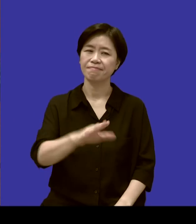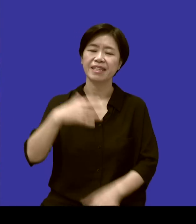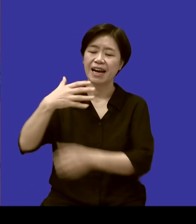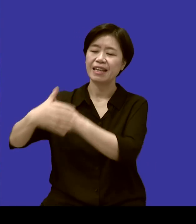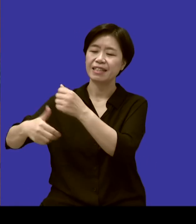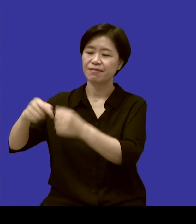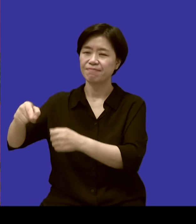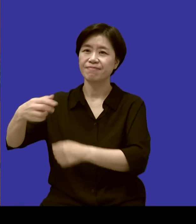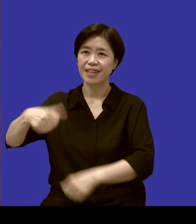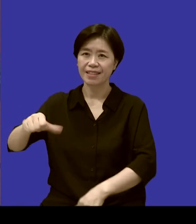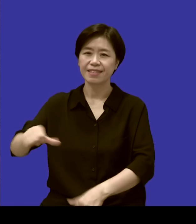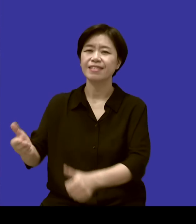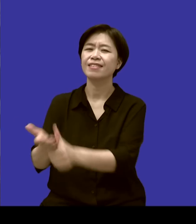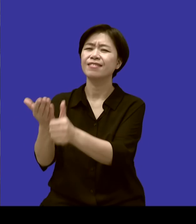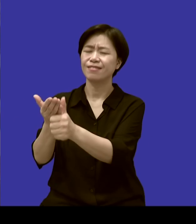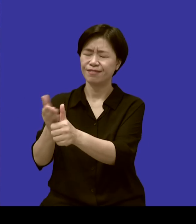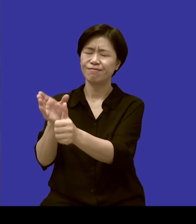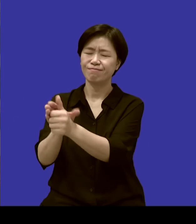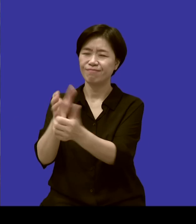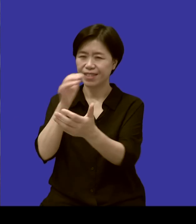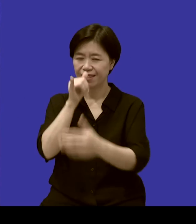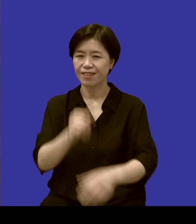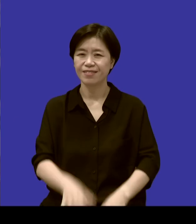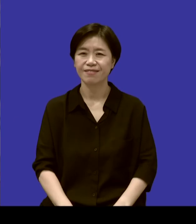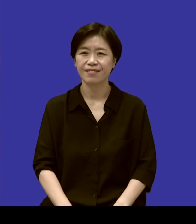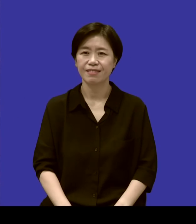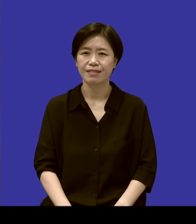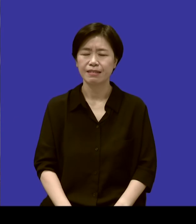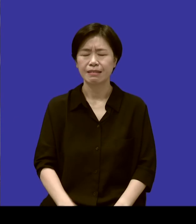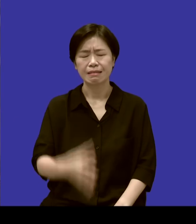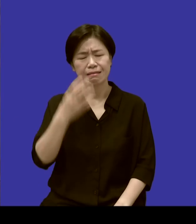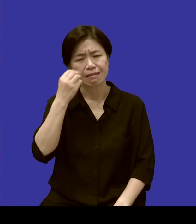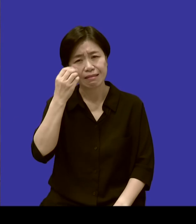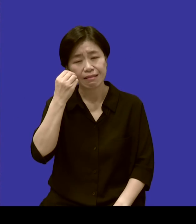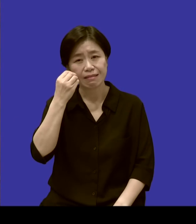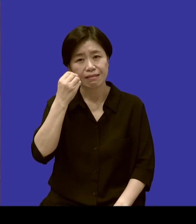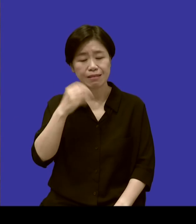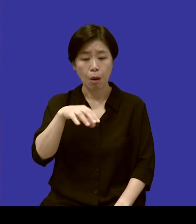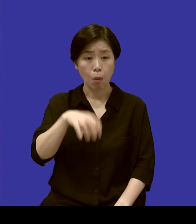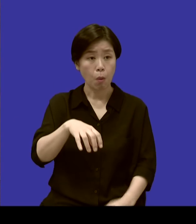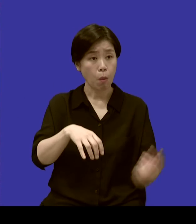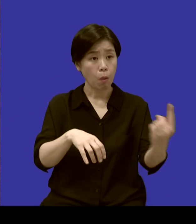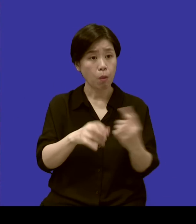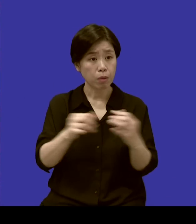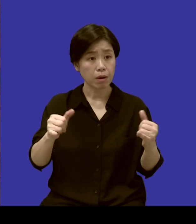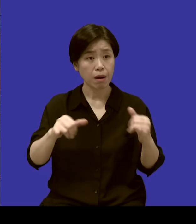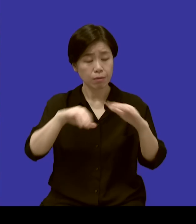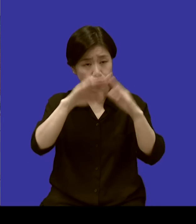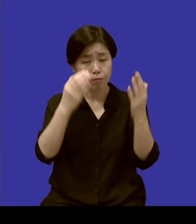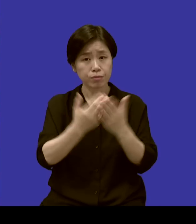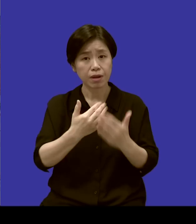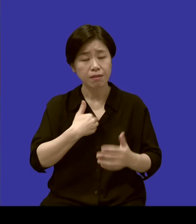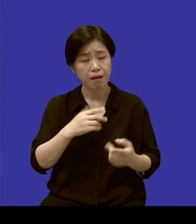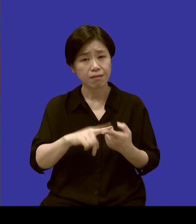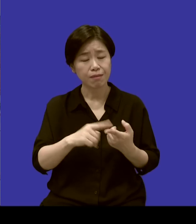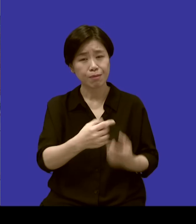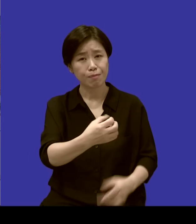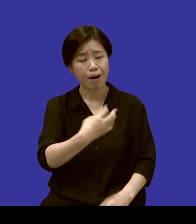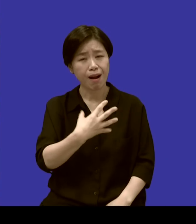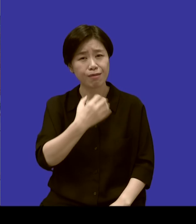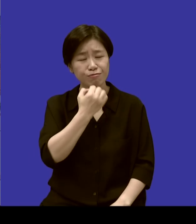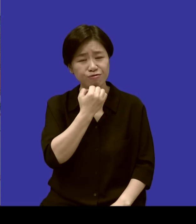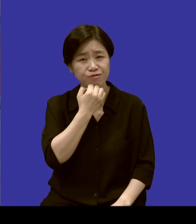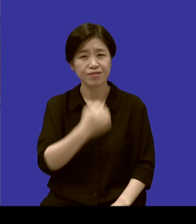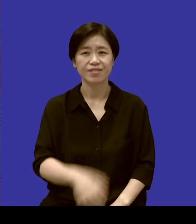키우십니다. 정말. 오늘 나 여기 자꾸 오시는 분들이 자꾸 저 이상한 거 아니 근데 권사님 완전히